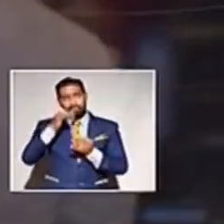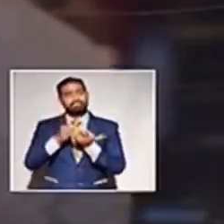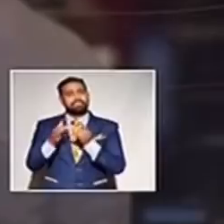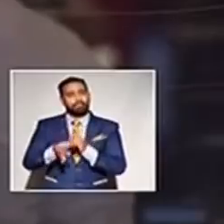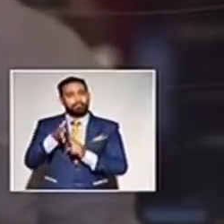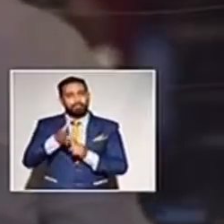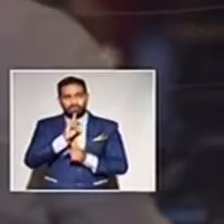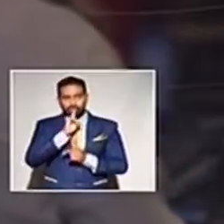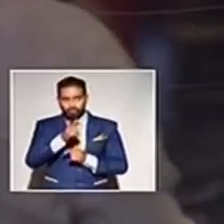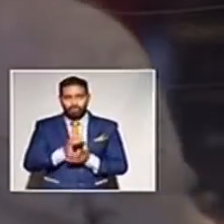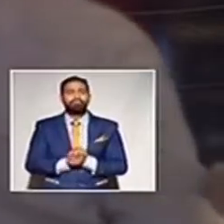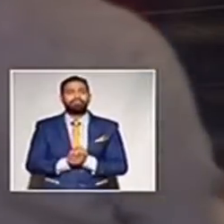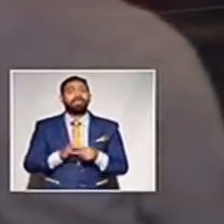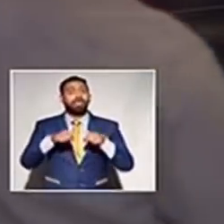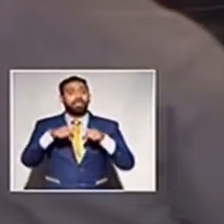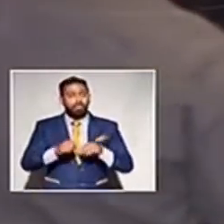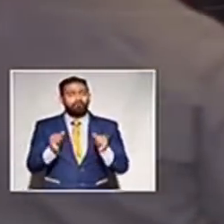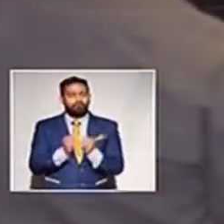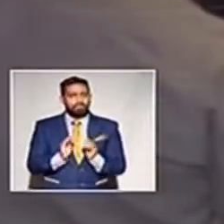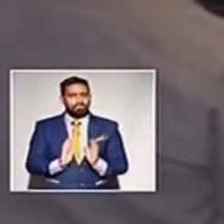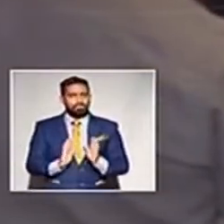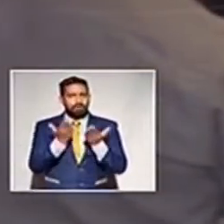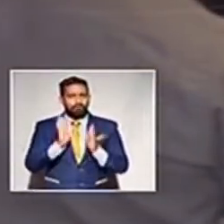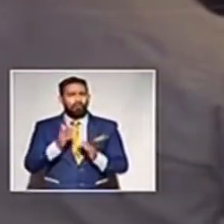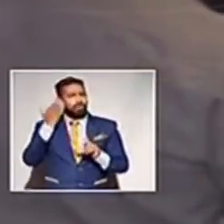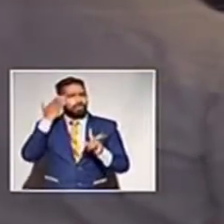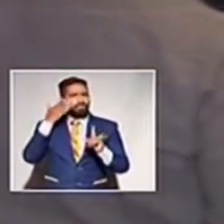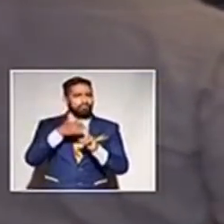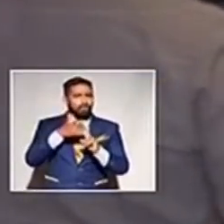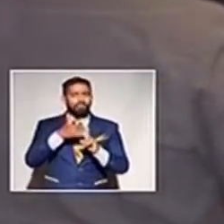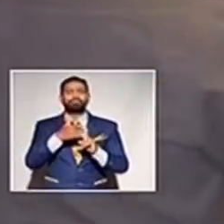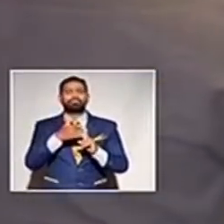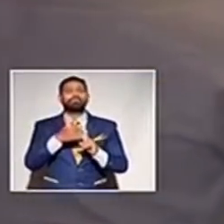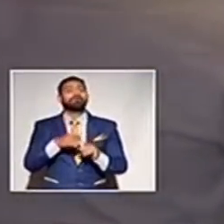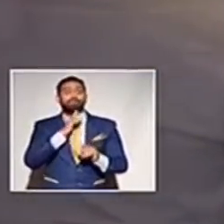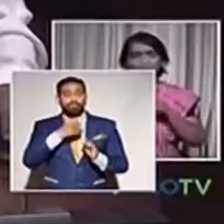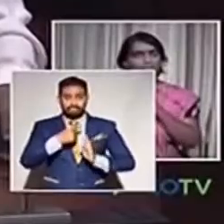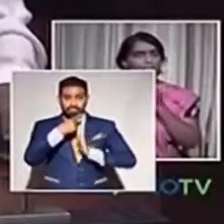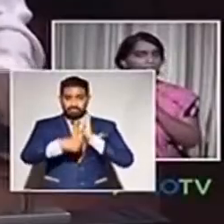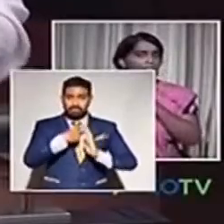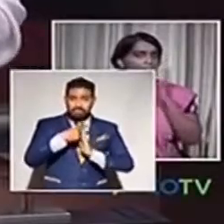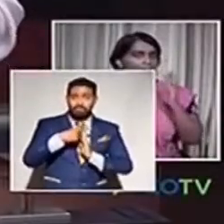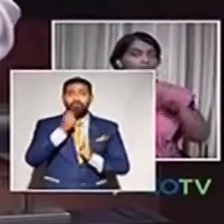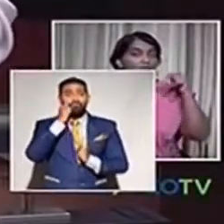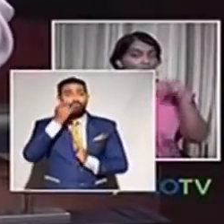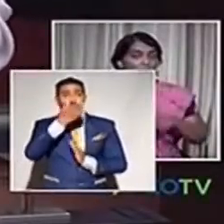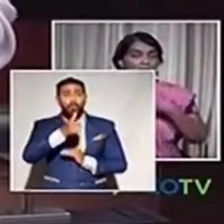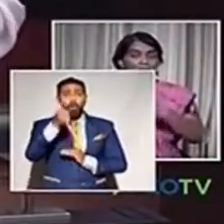must be taken to recover the wealth stolen from the people. අද